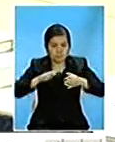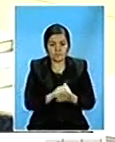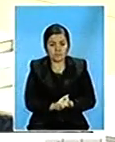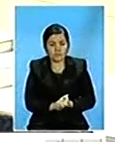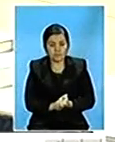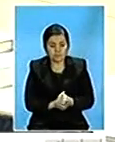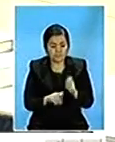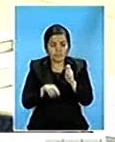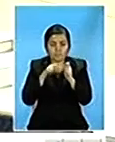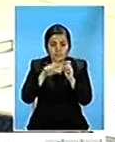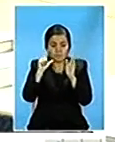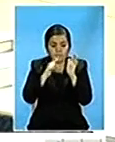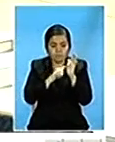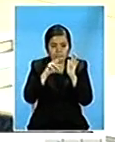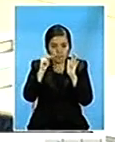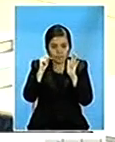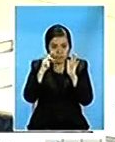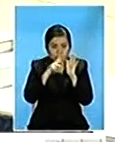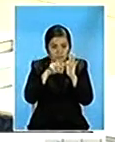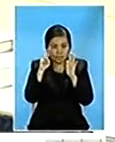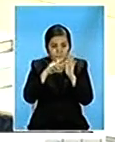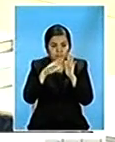ลำนารายครับลำนารายที่จะ